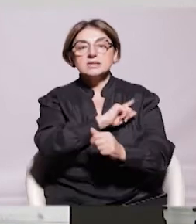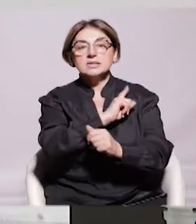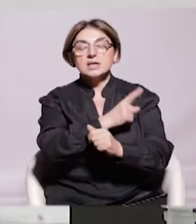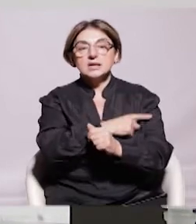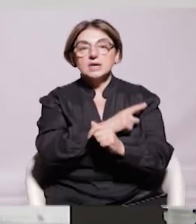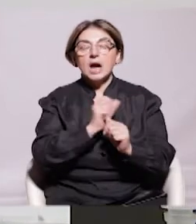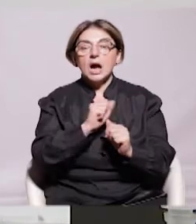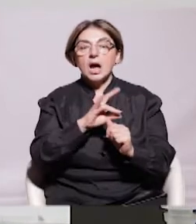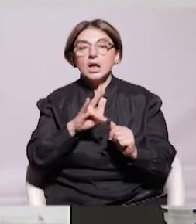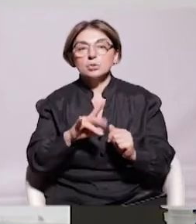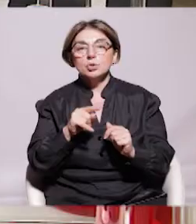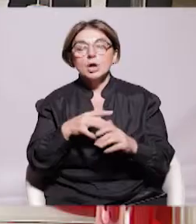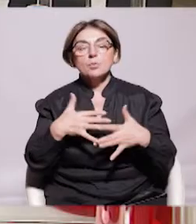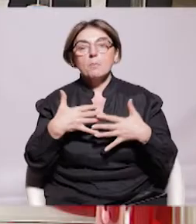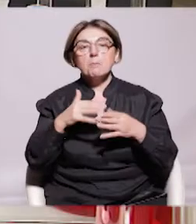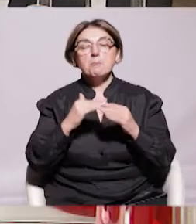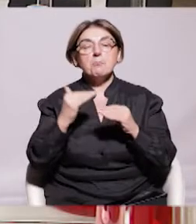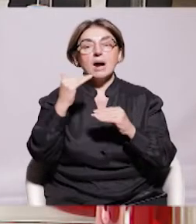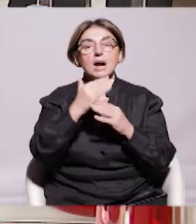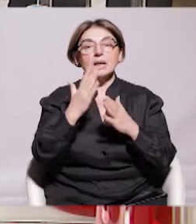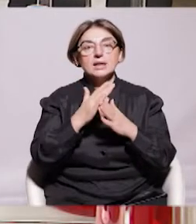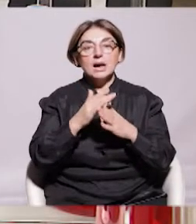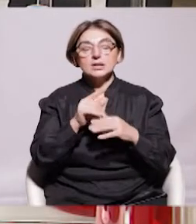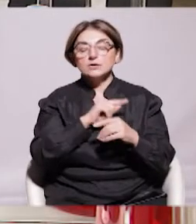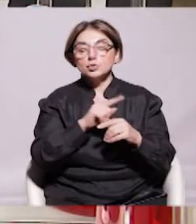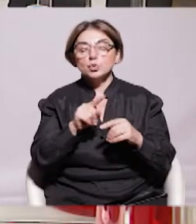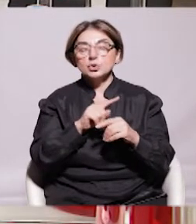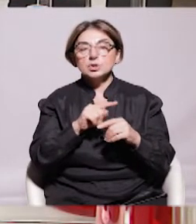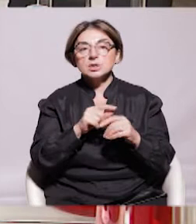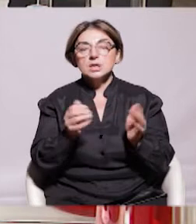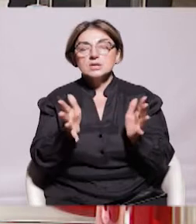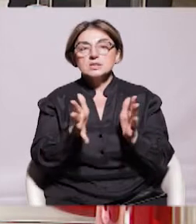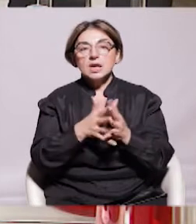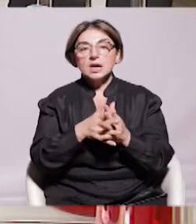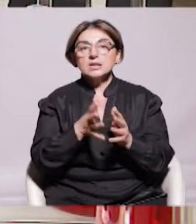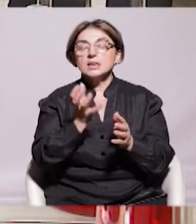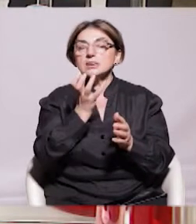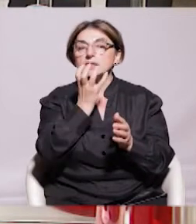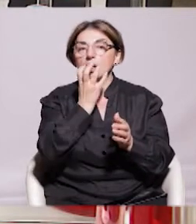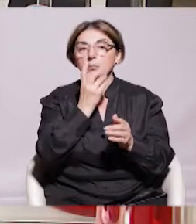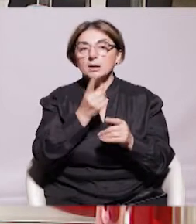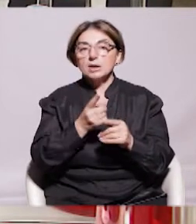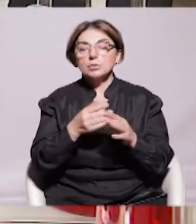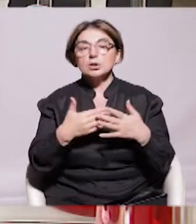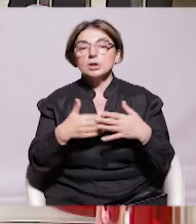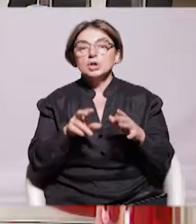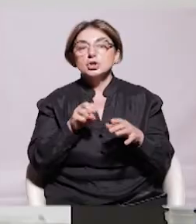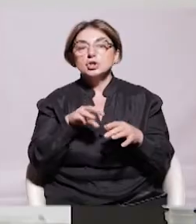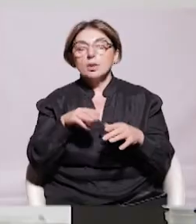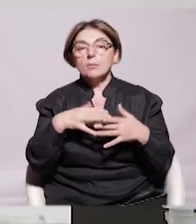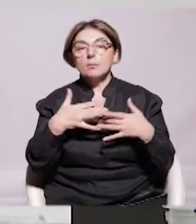აქტივაციის ენერგია. Ანუ რაც უფრო მაღალია სარეაქციო არის ტემპერატურა, მით